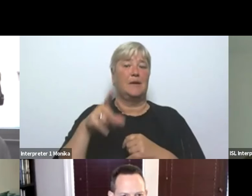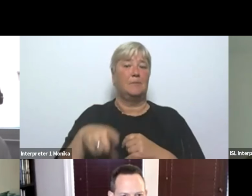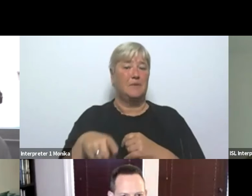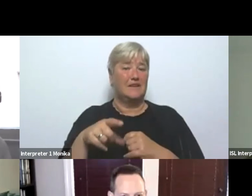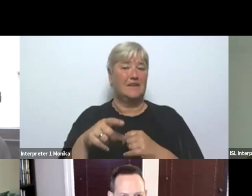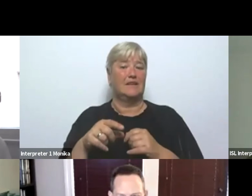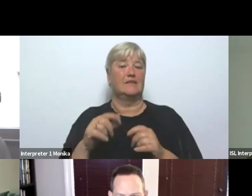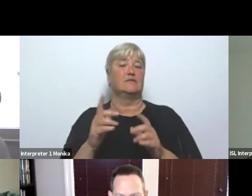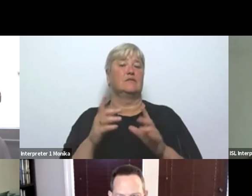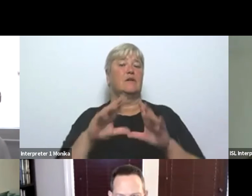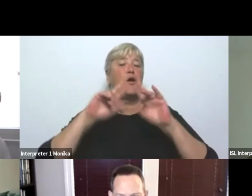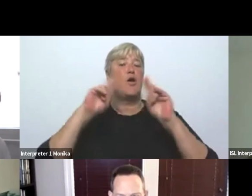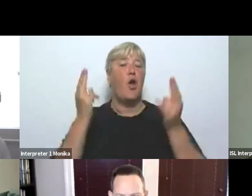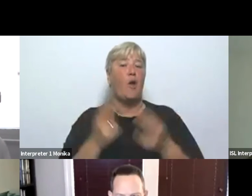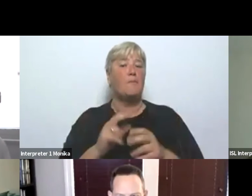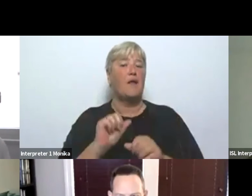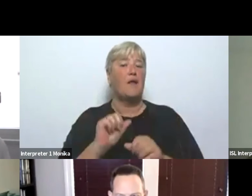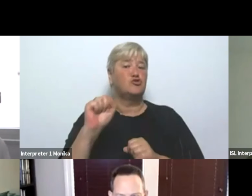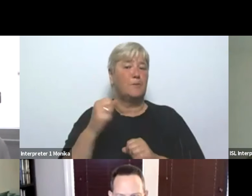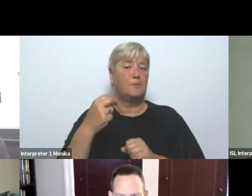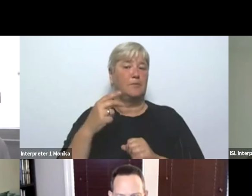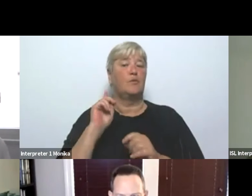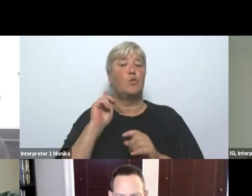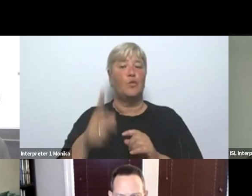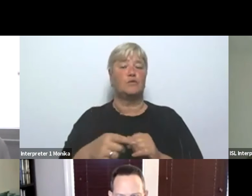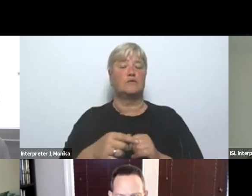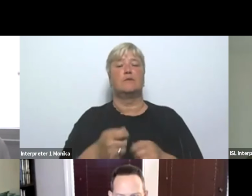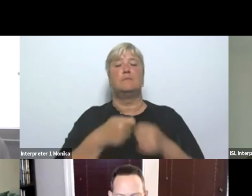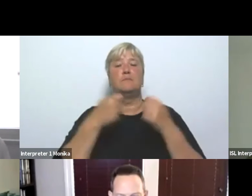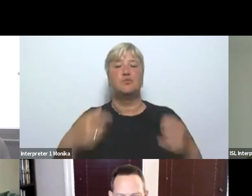Council, und auch Gründungsmitglied des deutschen Chapters hier.